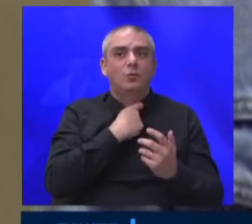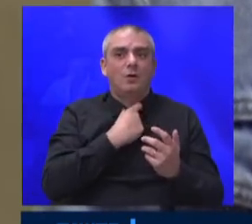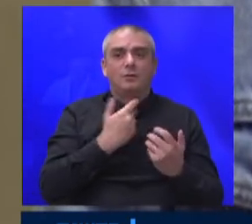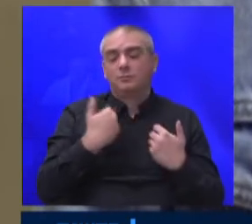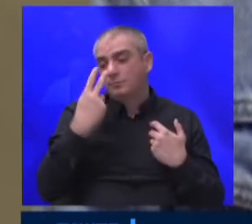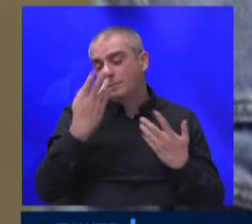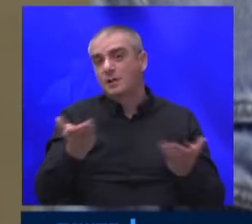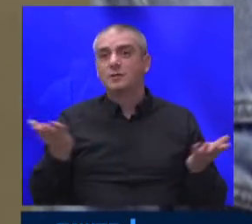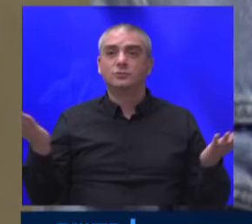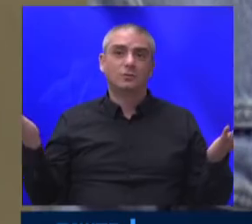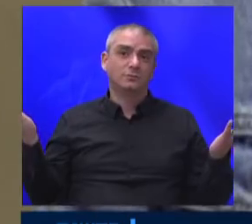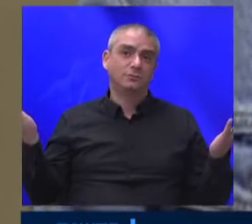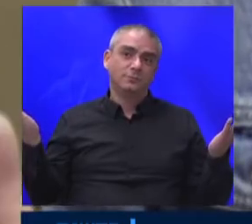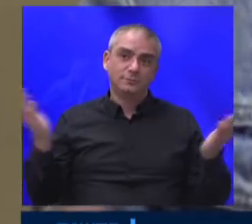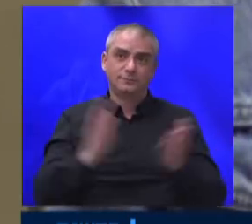זו אנחנו